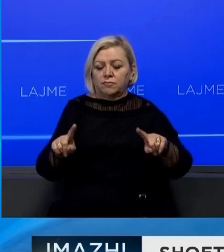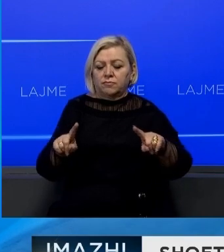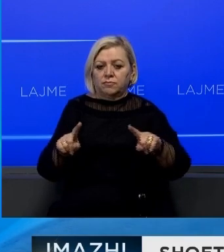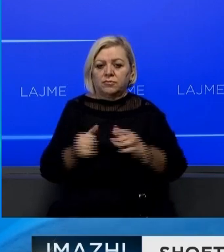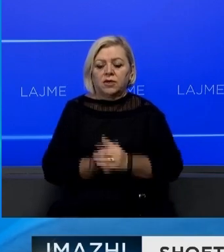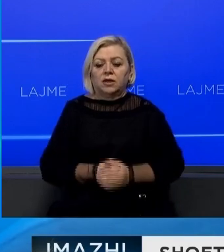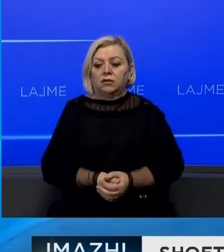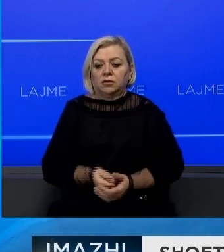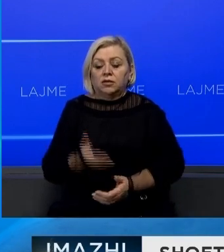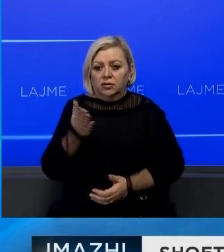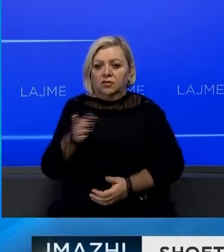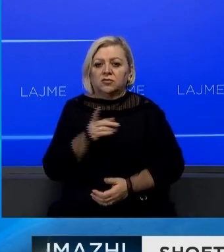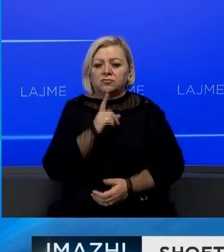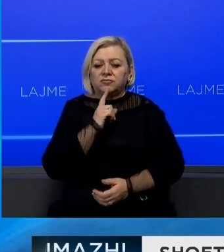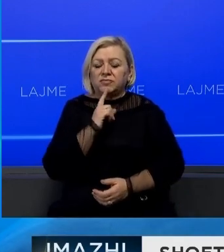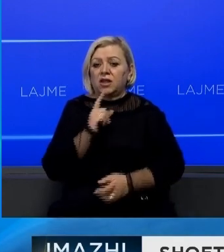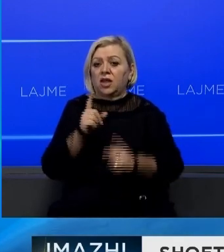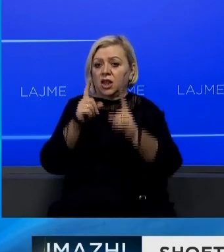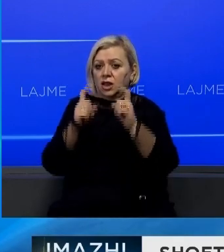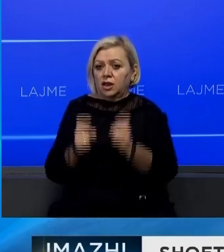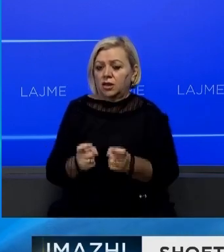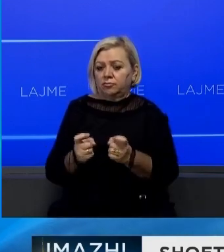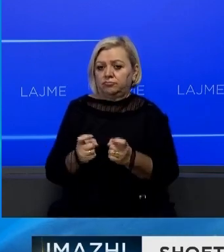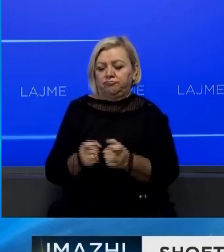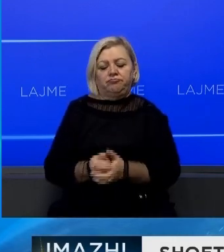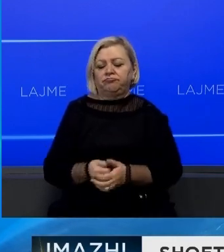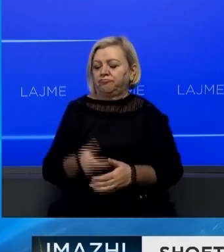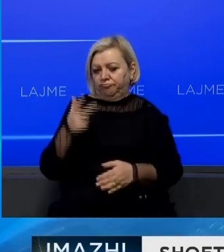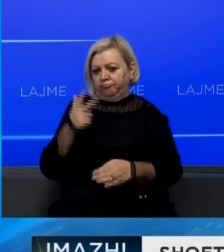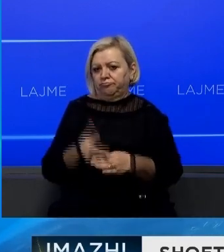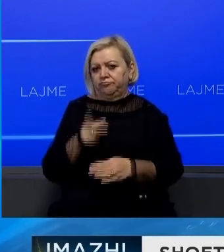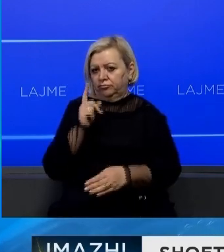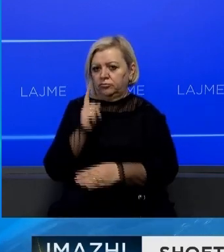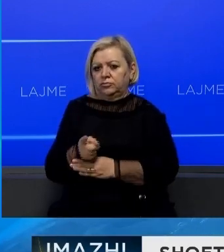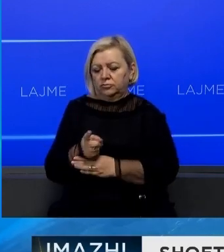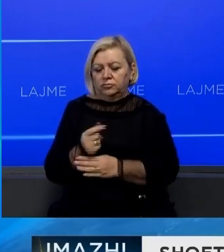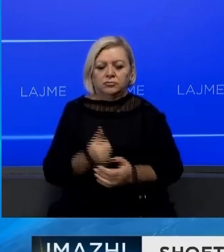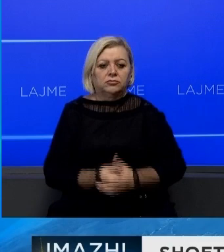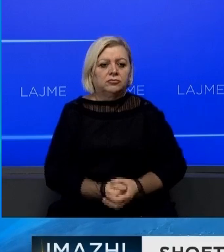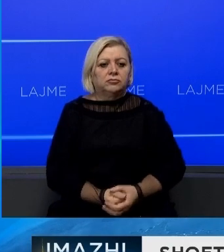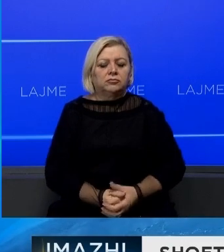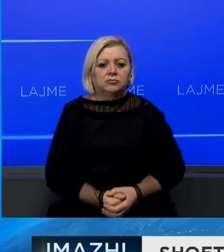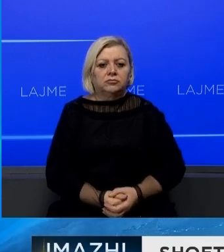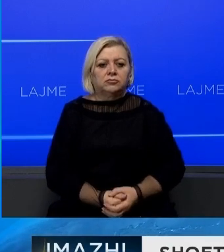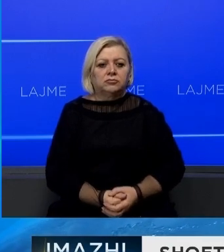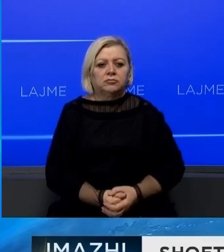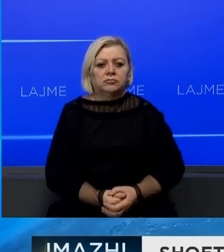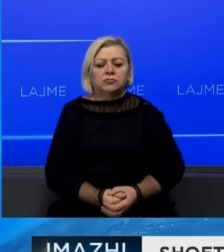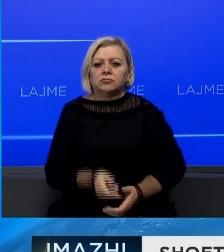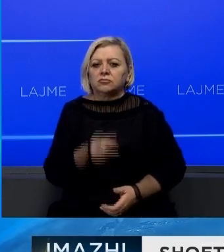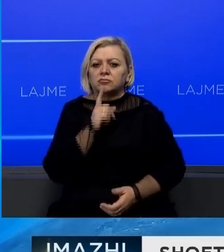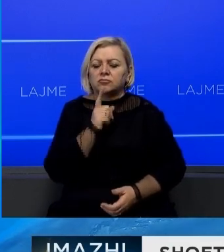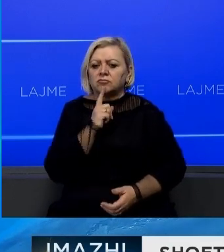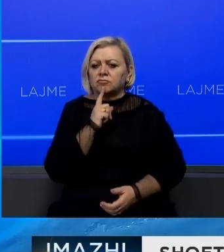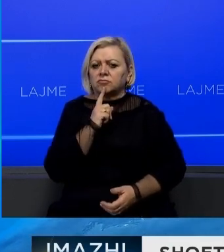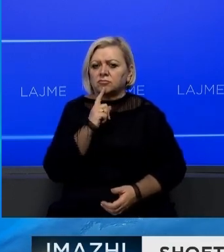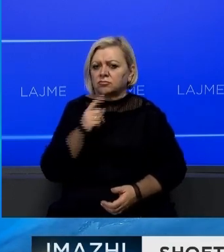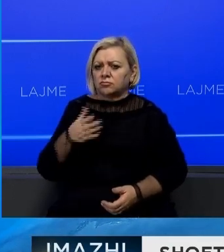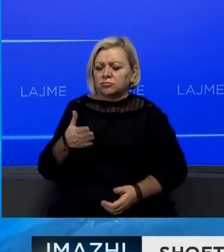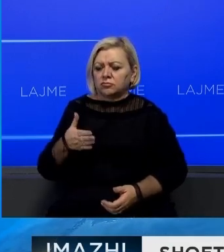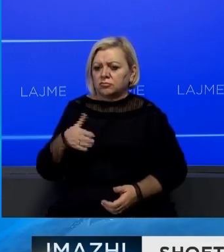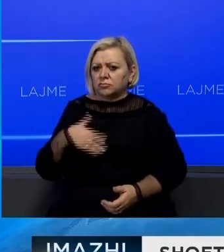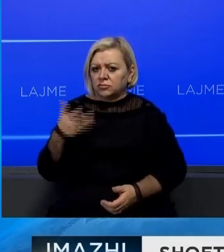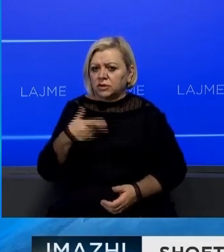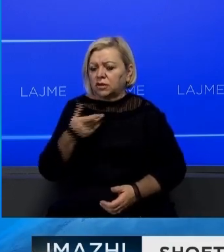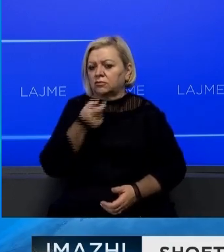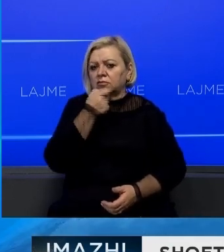të ata që imuniteti ka ra, është e domosdoshme të doza tretë. Cilët gjenerata mund të jenë